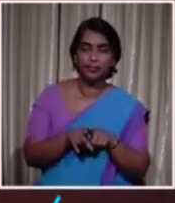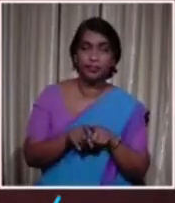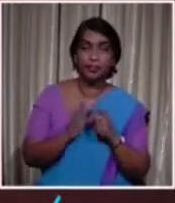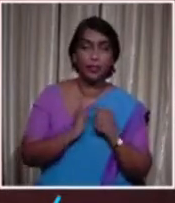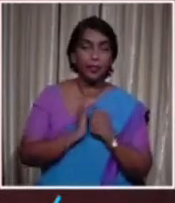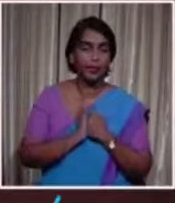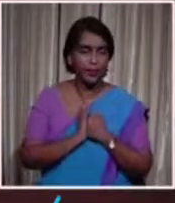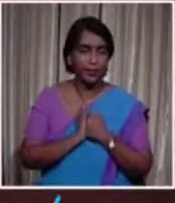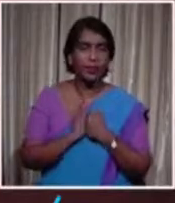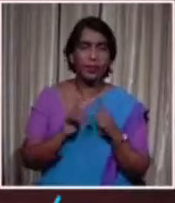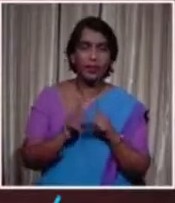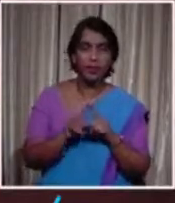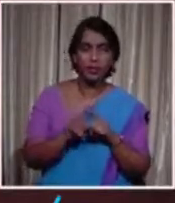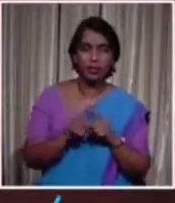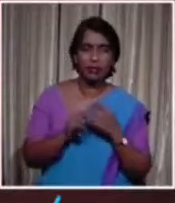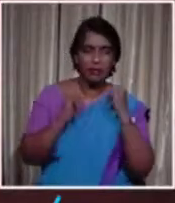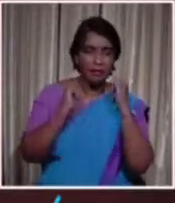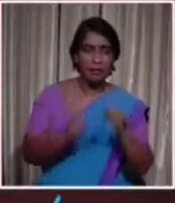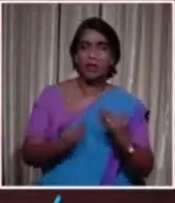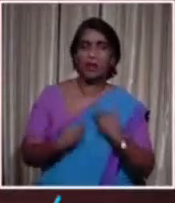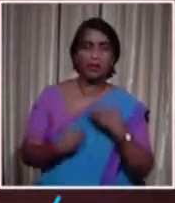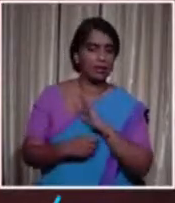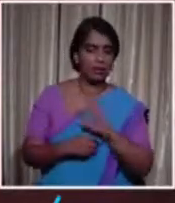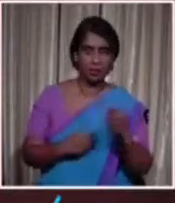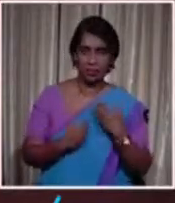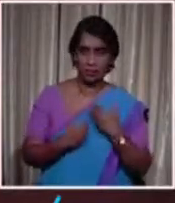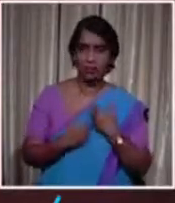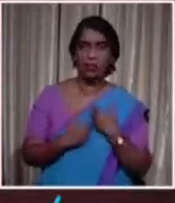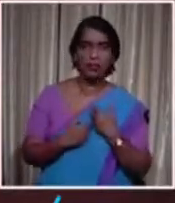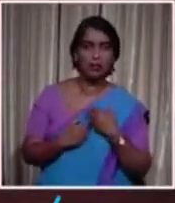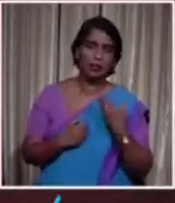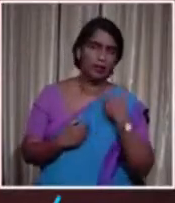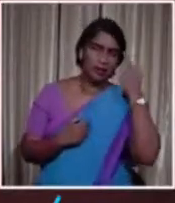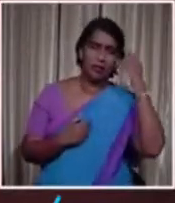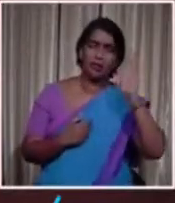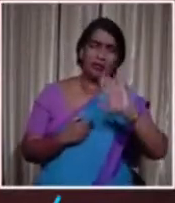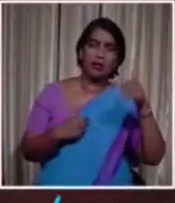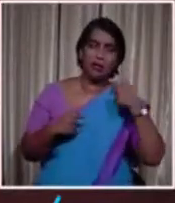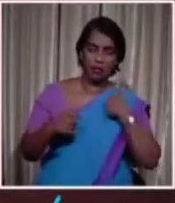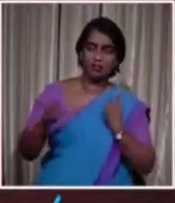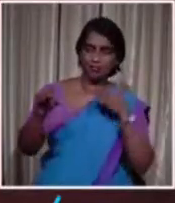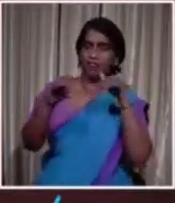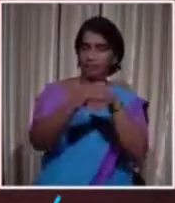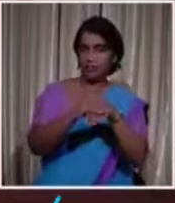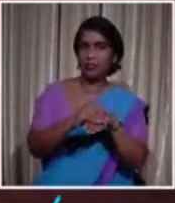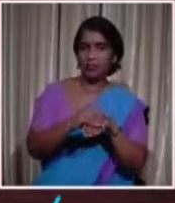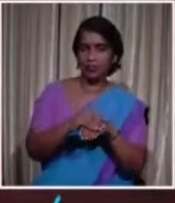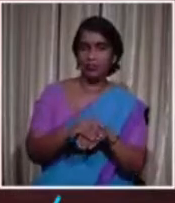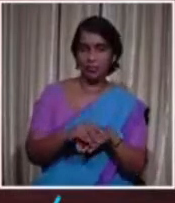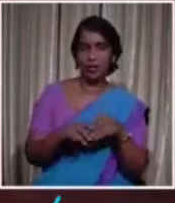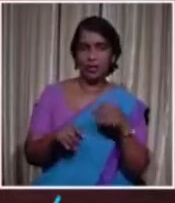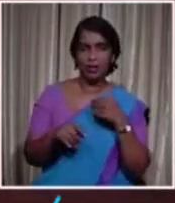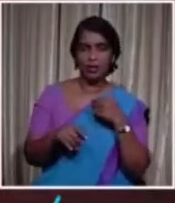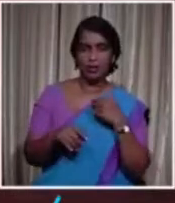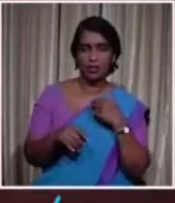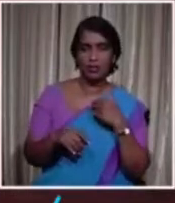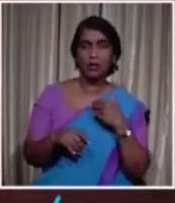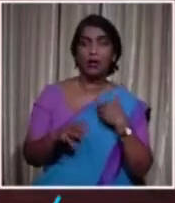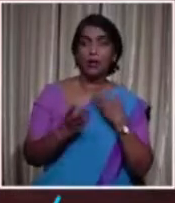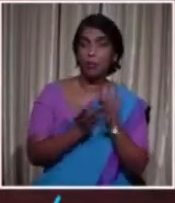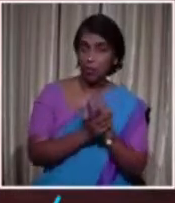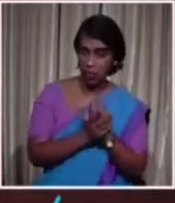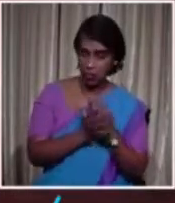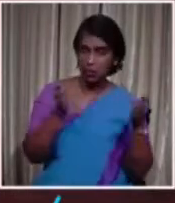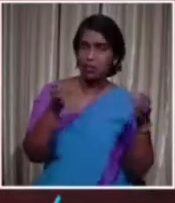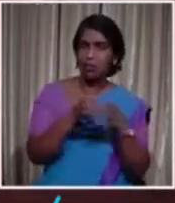ගෞරවයක් එහෙම නැත්නම් අසික්කිත ගතියක් අපේ තිබුණේ නැහැ. අපි හිතුවා නැහැ අපි මේ වෙලාව වෙන්න ඕනේ මේක පෝට්ටුවේ